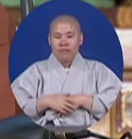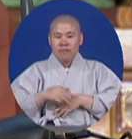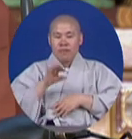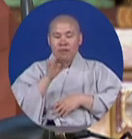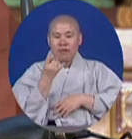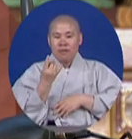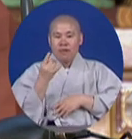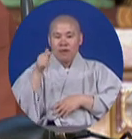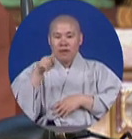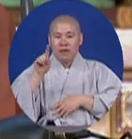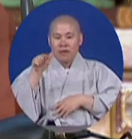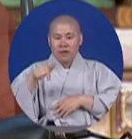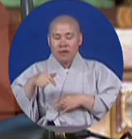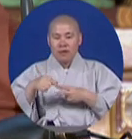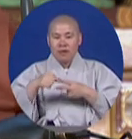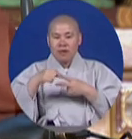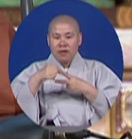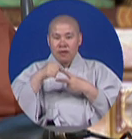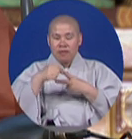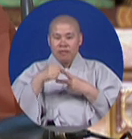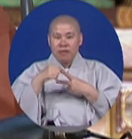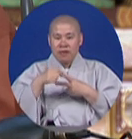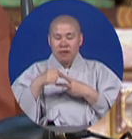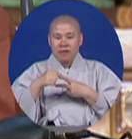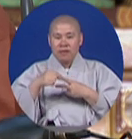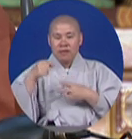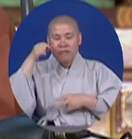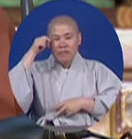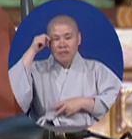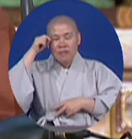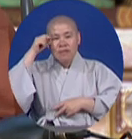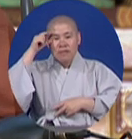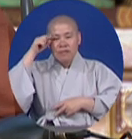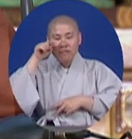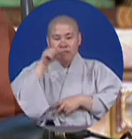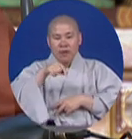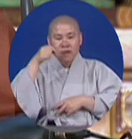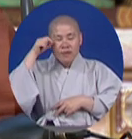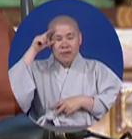애각, 밖으로 깨닫는 거다. 그 밖으로 어떻게 깨닫느냐?